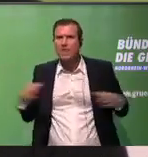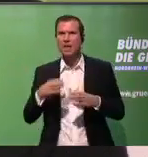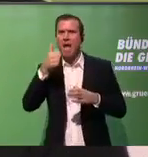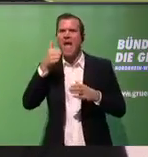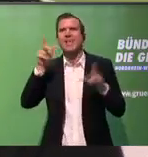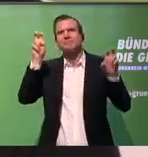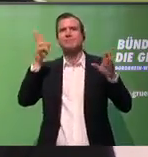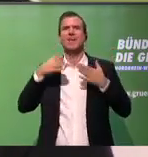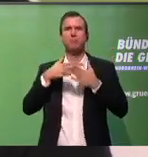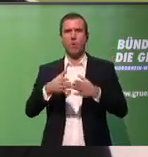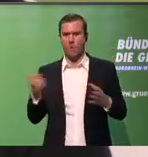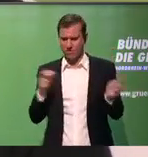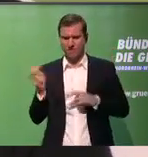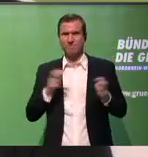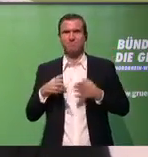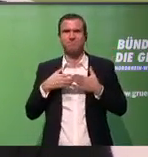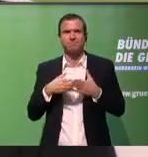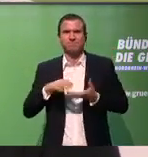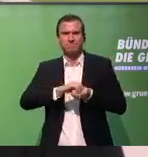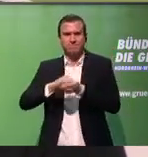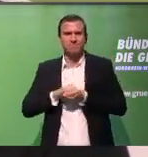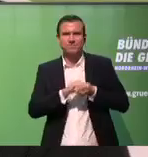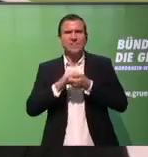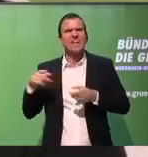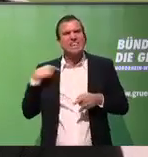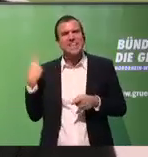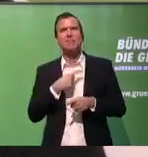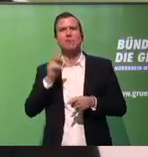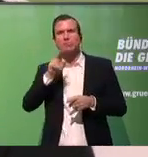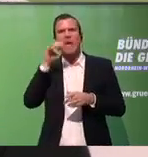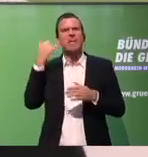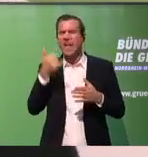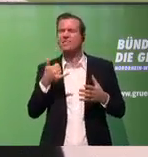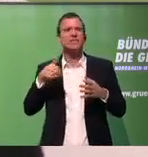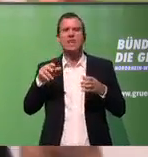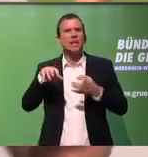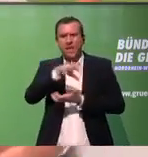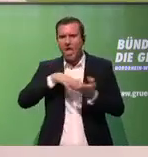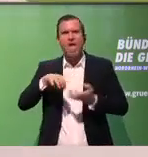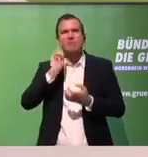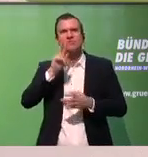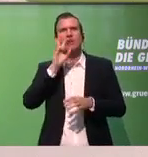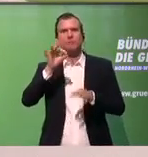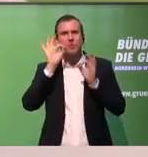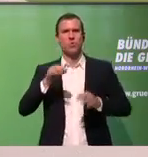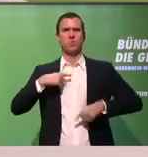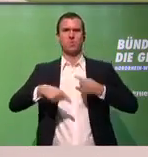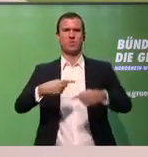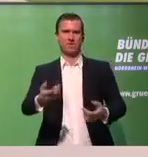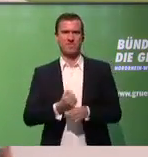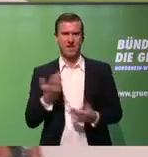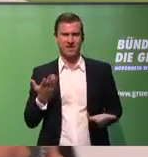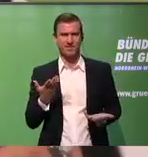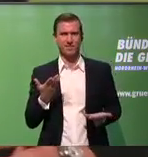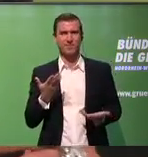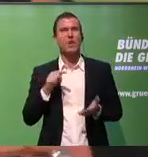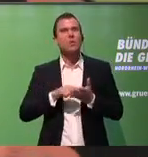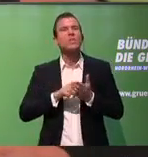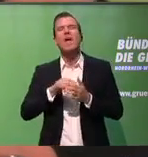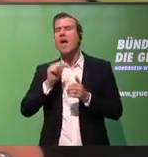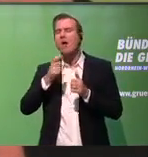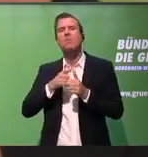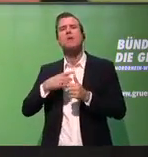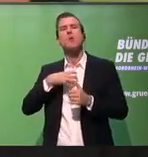dass wir nur gemeinsam aus der Misere herauskommen. Ich glaube, dass das sehr wichtig ist, denn eines der